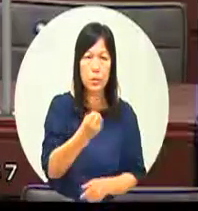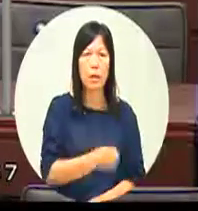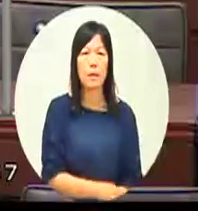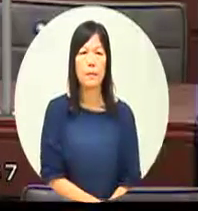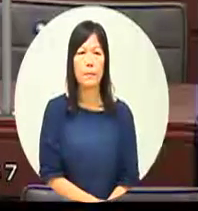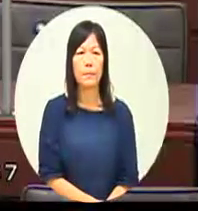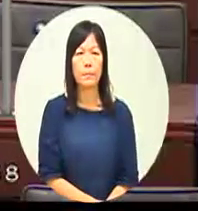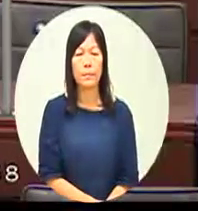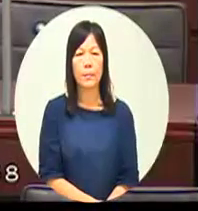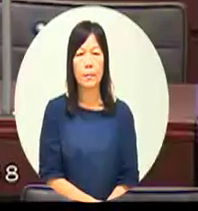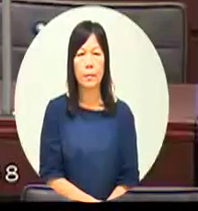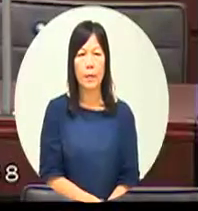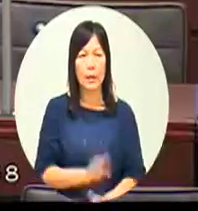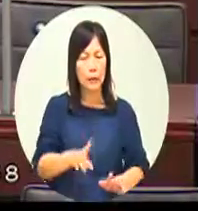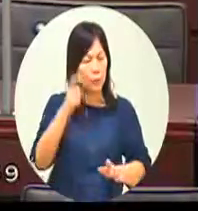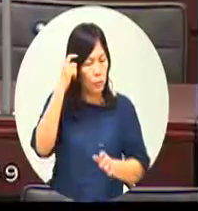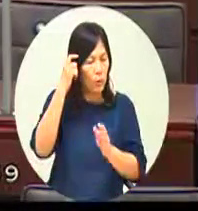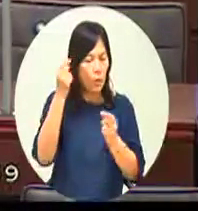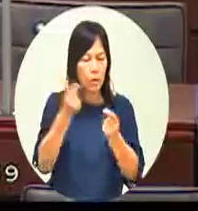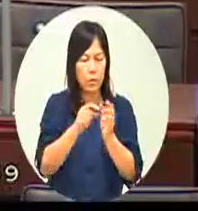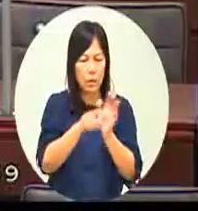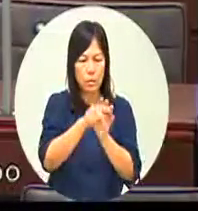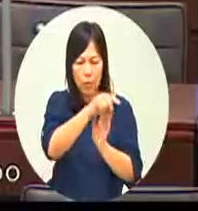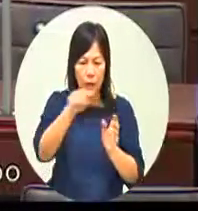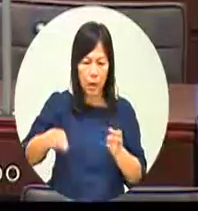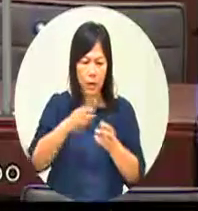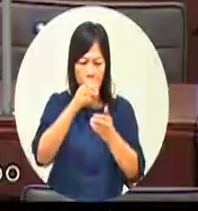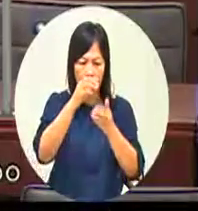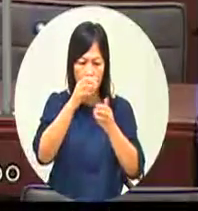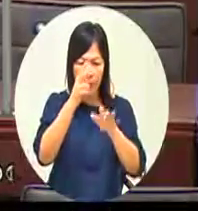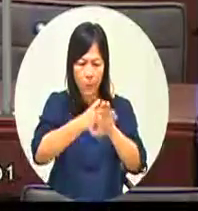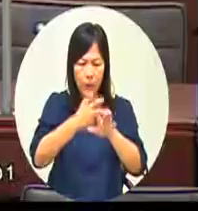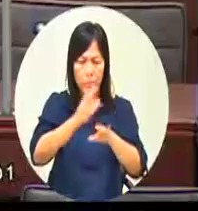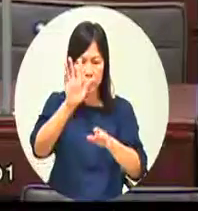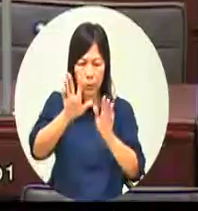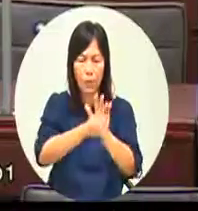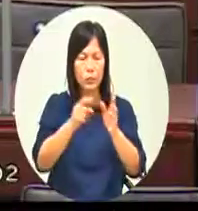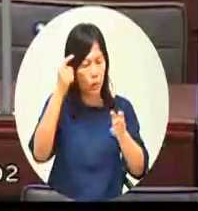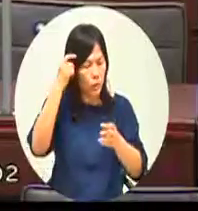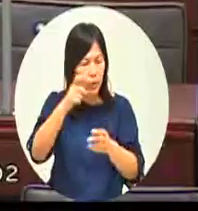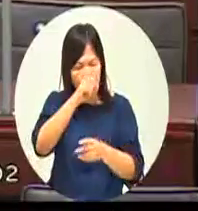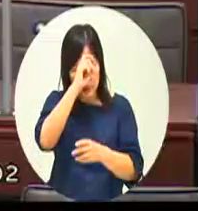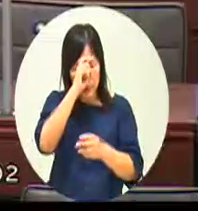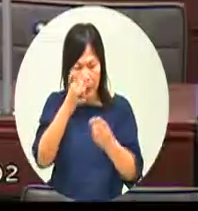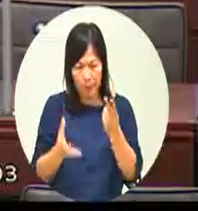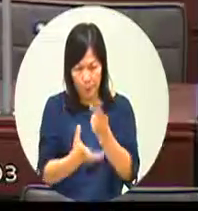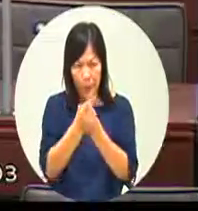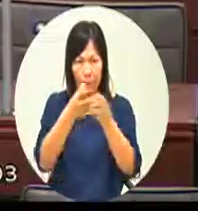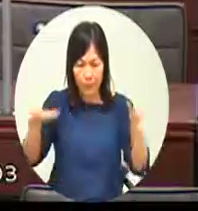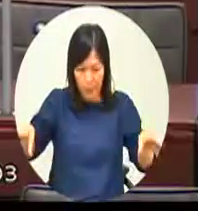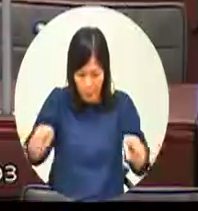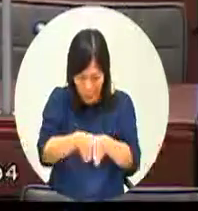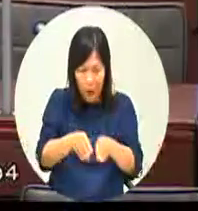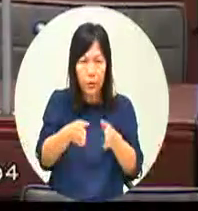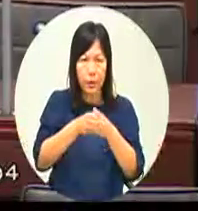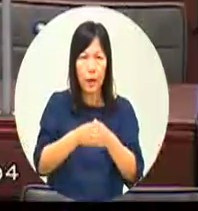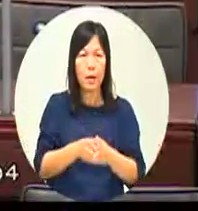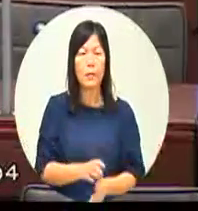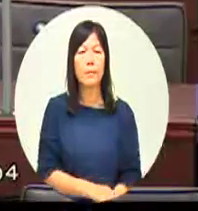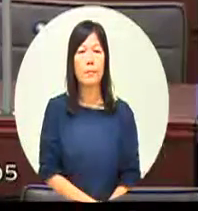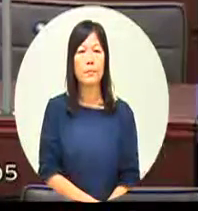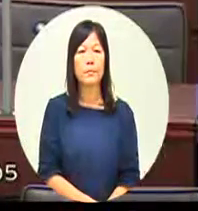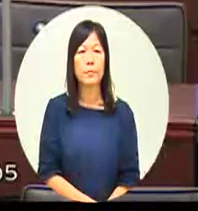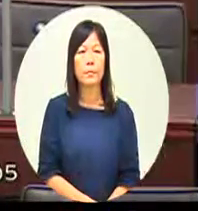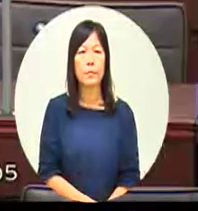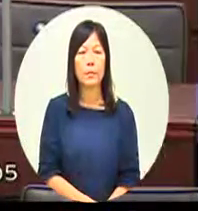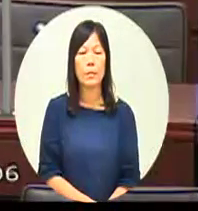现在就是说，为了避免一室有两个制度，所以大概整个要把它整个做一个整并。所以我们现在提出来的这个案